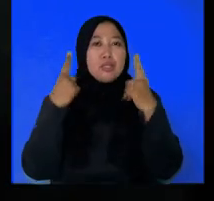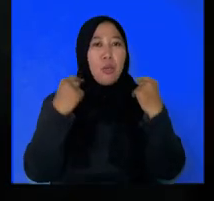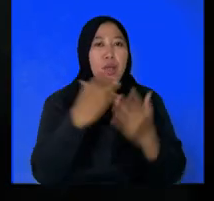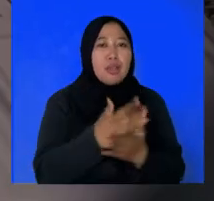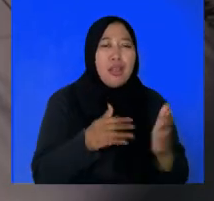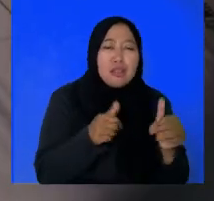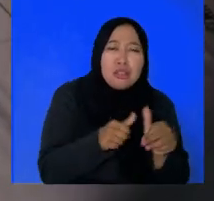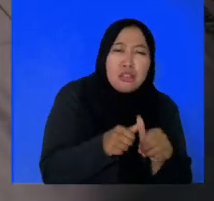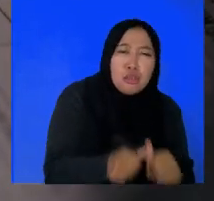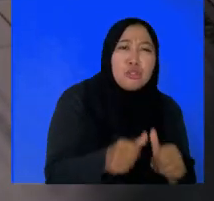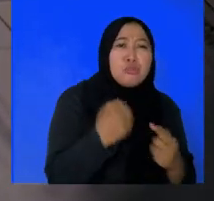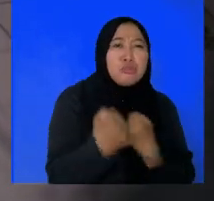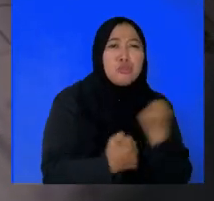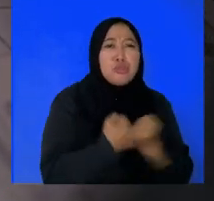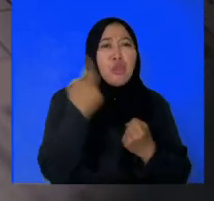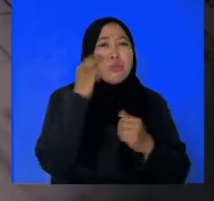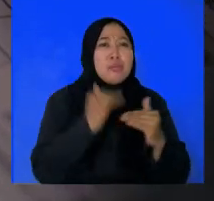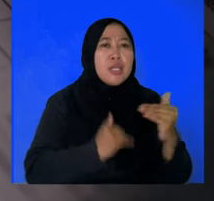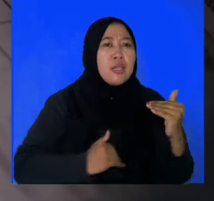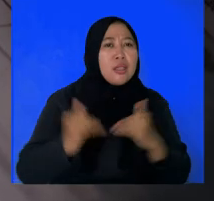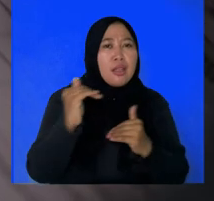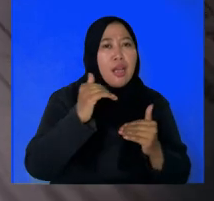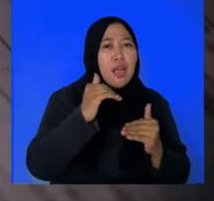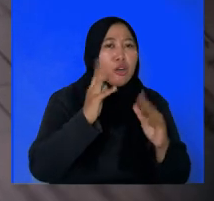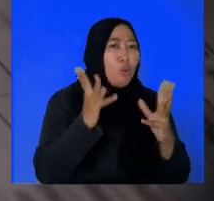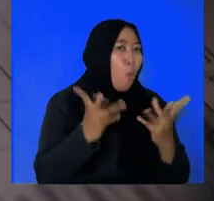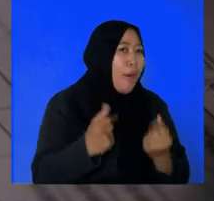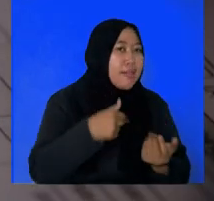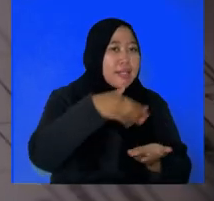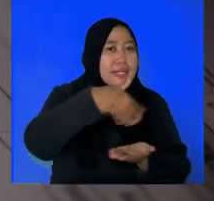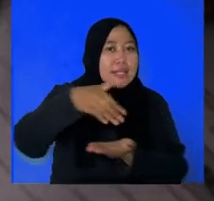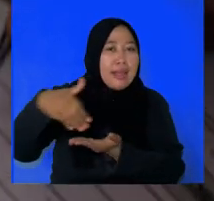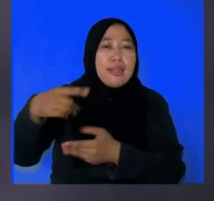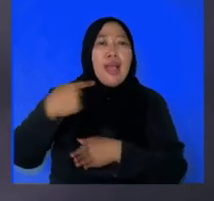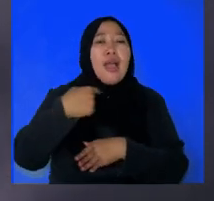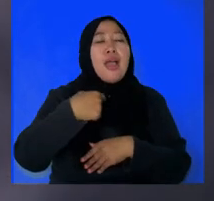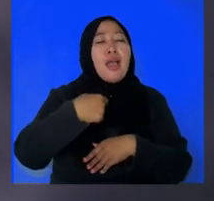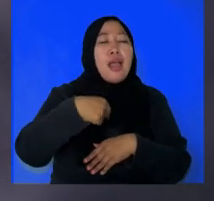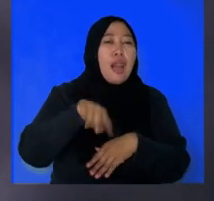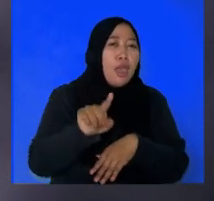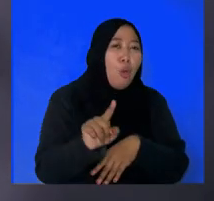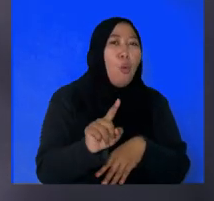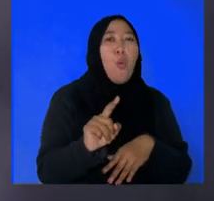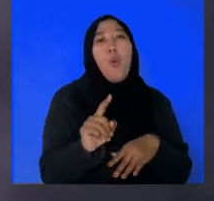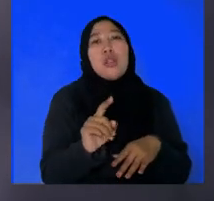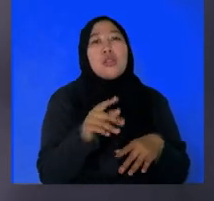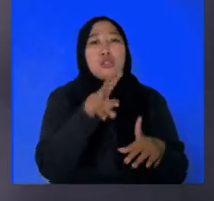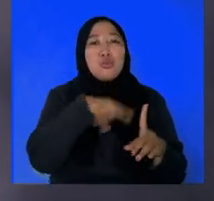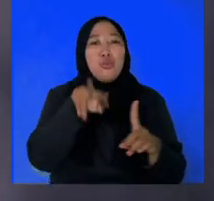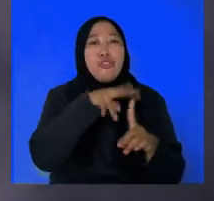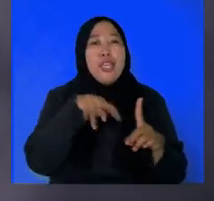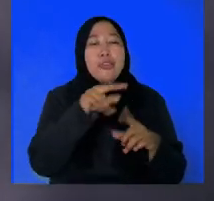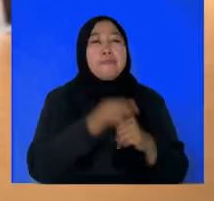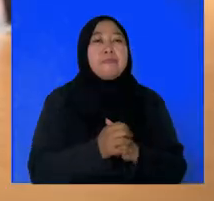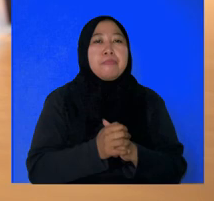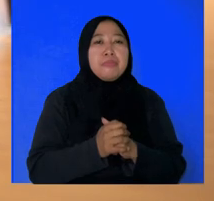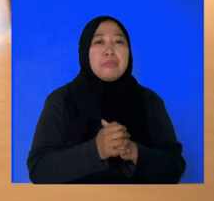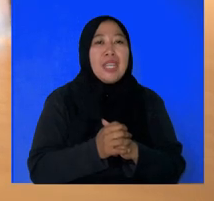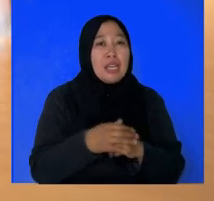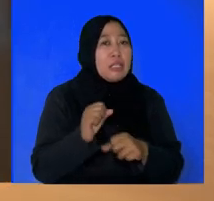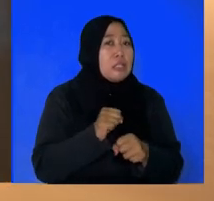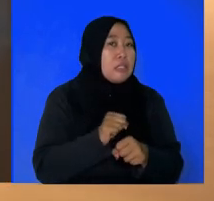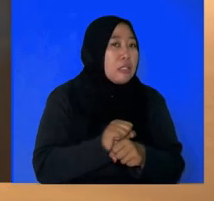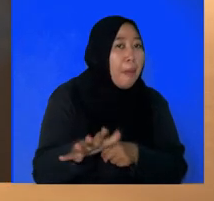Tengah juga terus berupaya untuk meningkatkan kualitas data melalui implementasi Quality Gates dalam berbagai survei. Hal